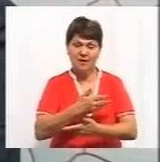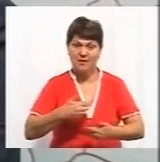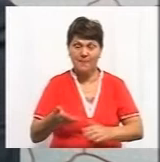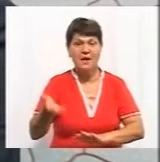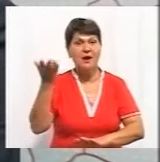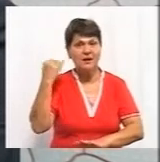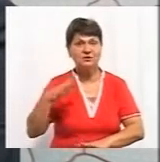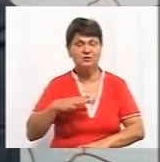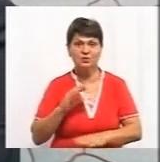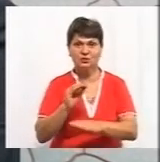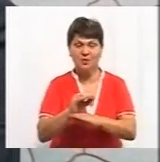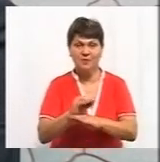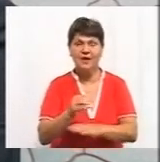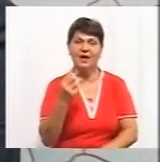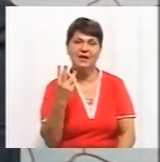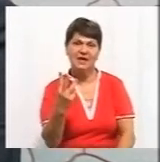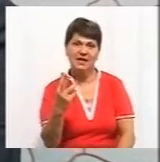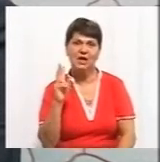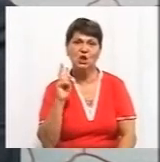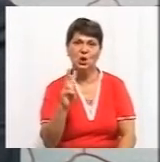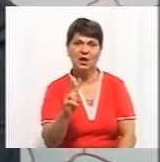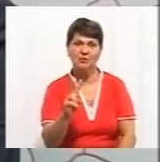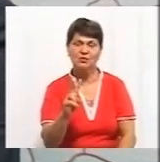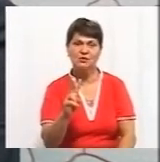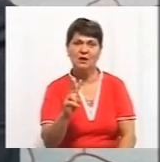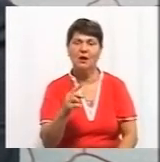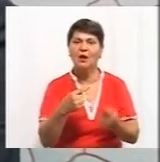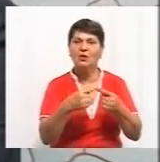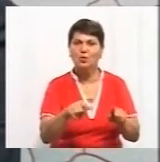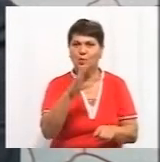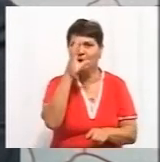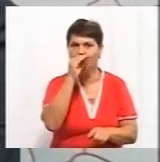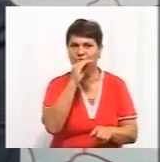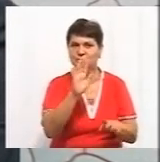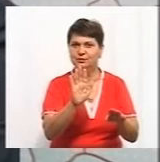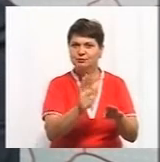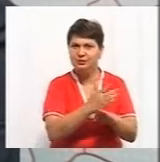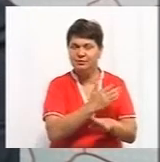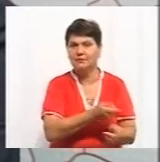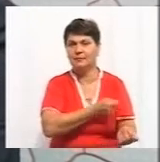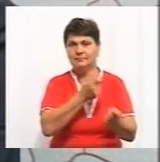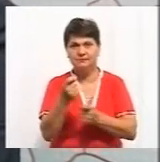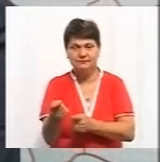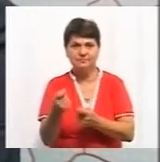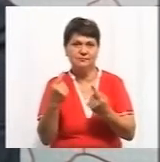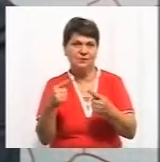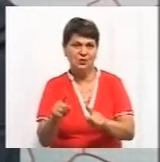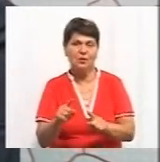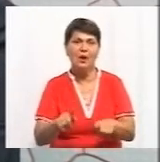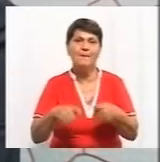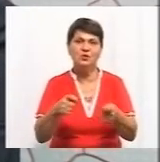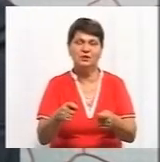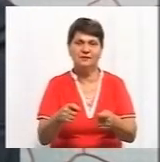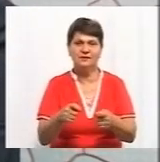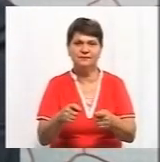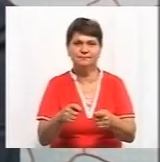були додавлені на Київську 3 тролейбуси, ну як не додаткові, зняти з інших маршрутів, які дали можливість десь, ну, розгрузити.